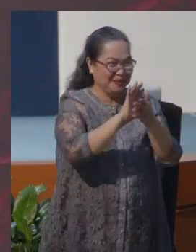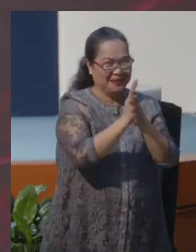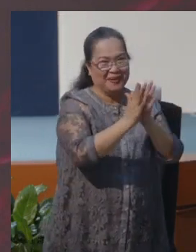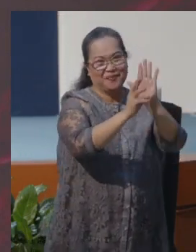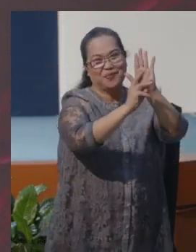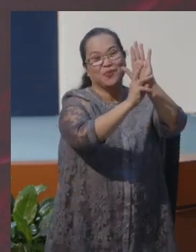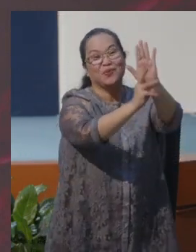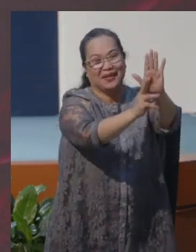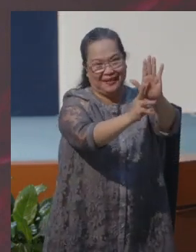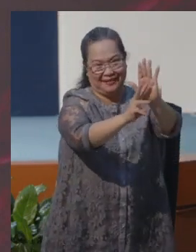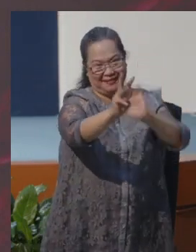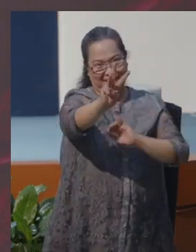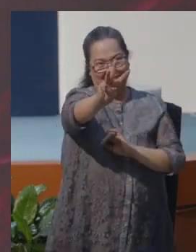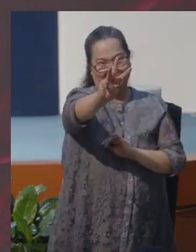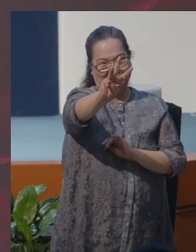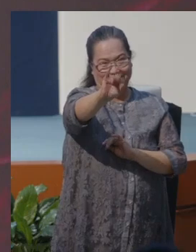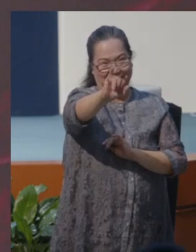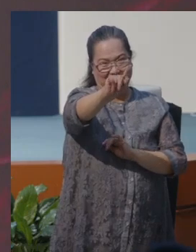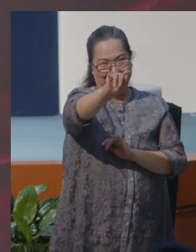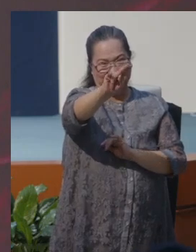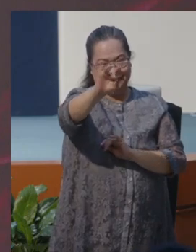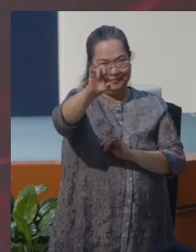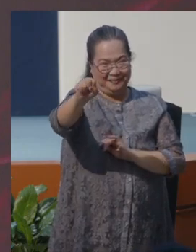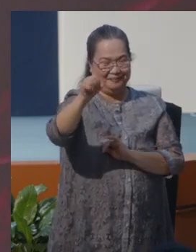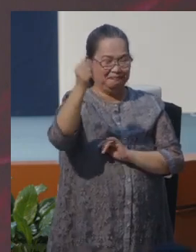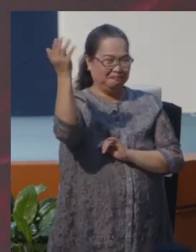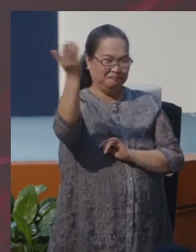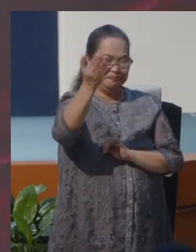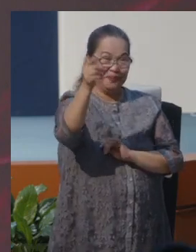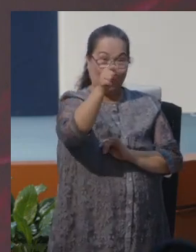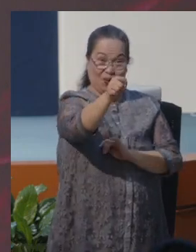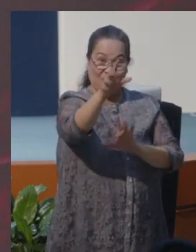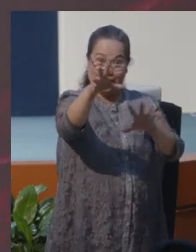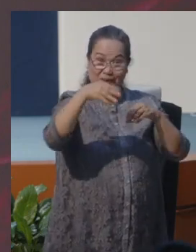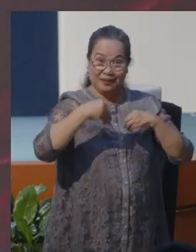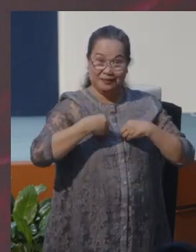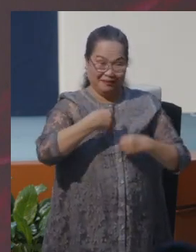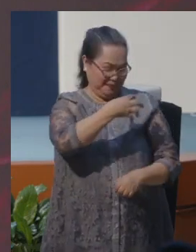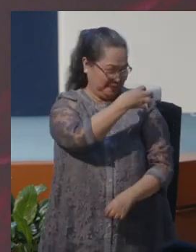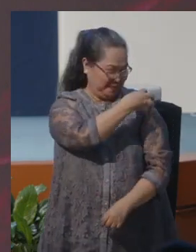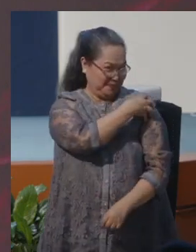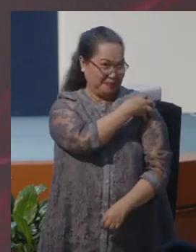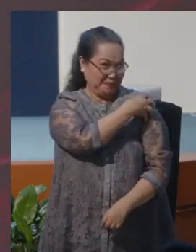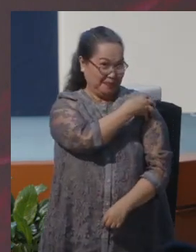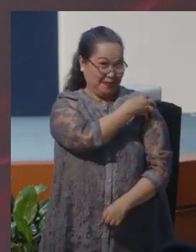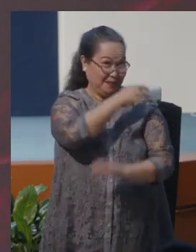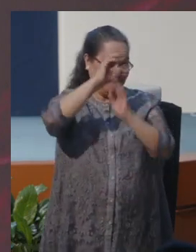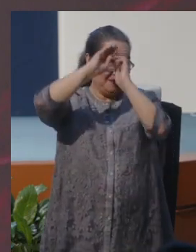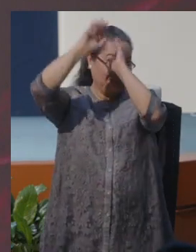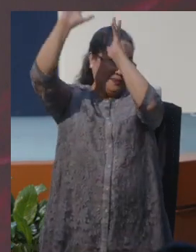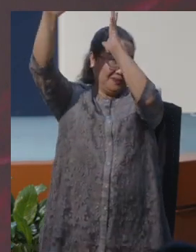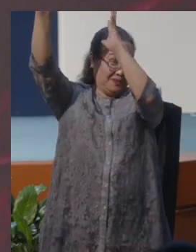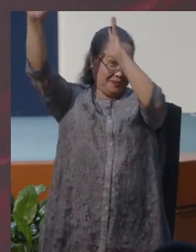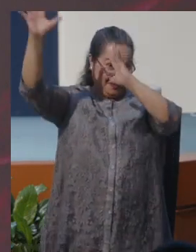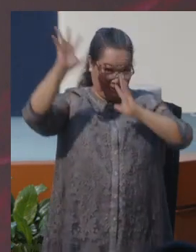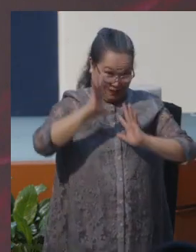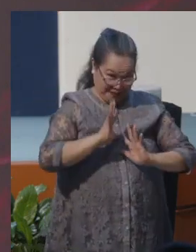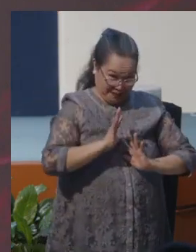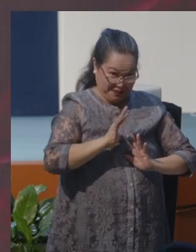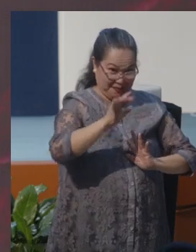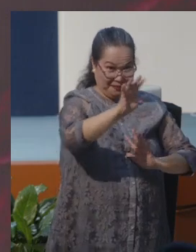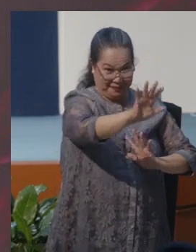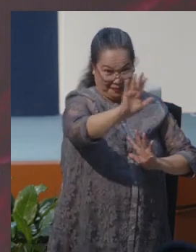ni Jesus. Sabi sa Acts 1:8, "But you will receive power when the Holy Spirit has come upon you, and you will be